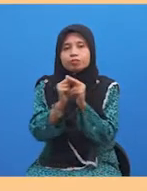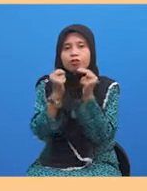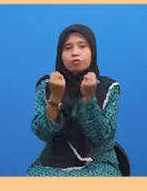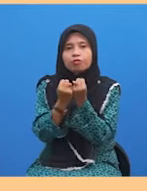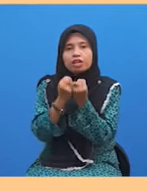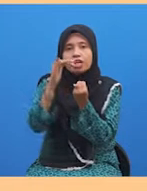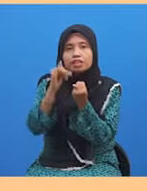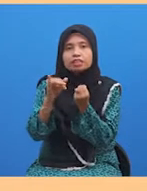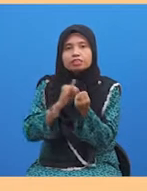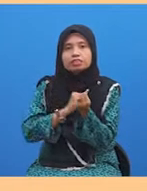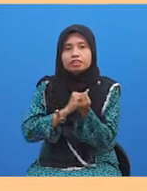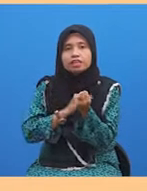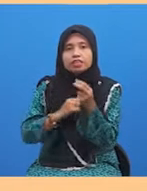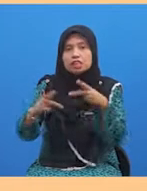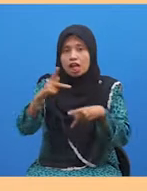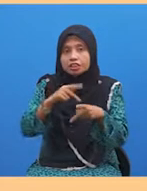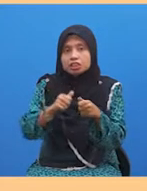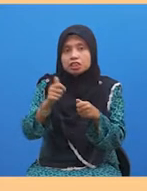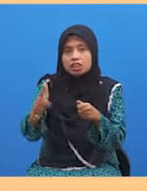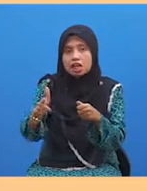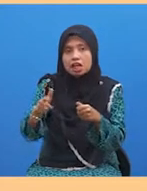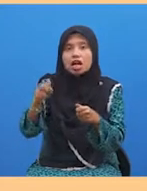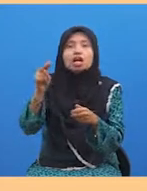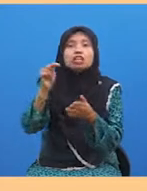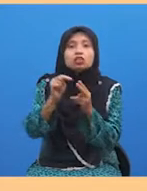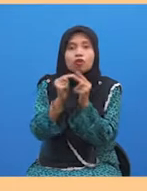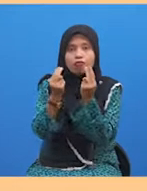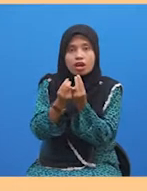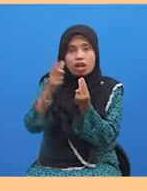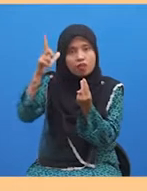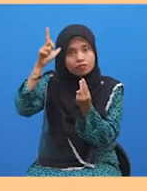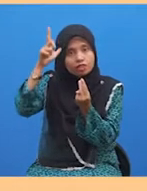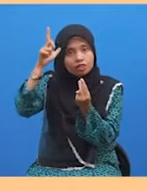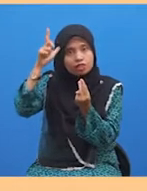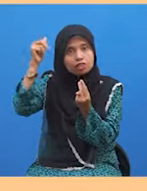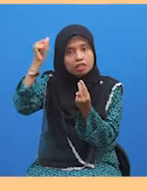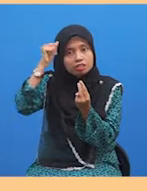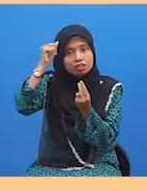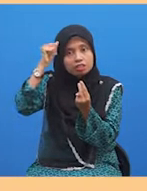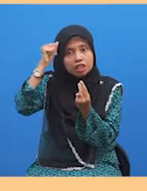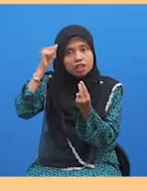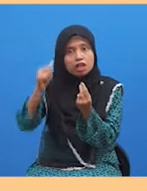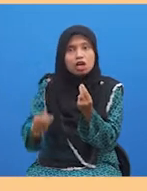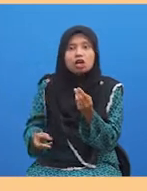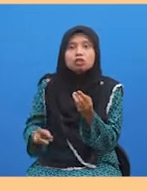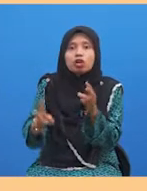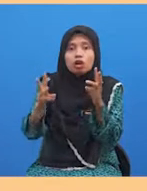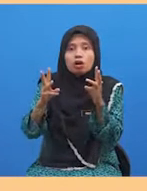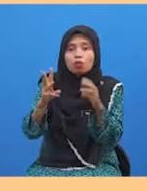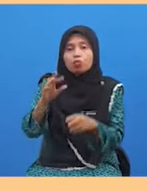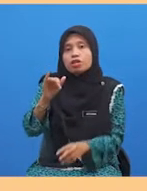Novel yang saya kaji ialah novel Lieutenant Adnan Wirabangsa